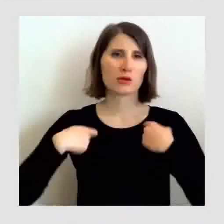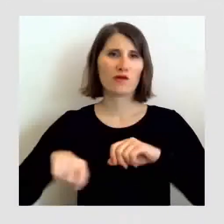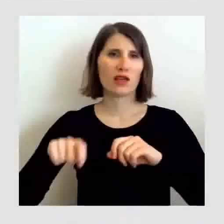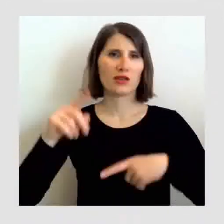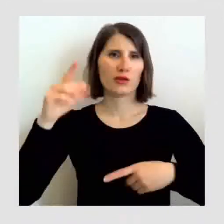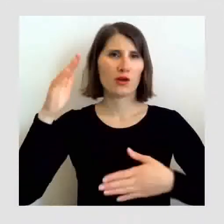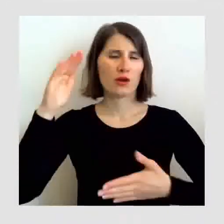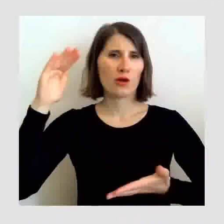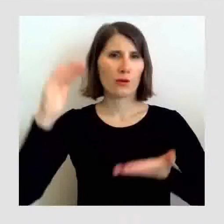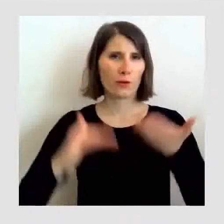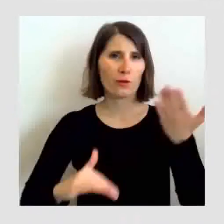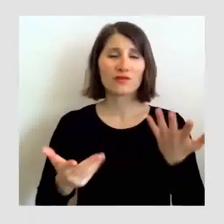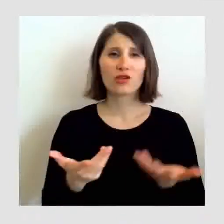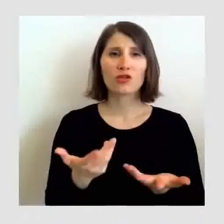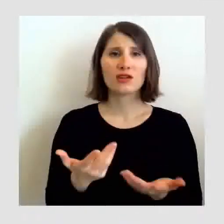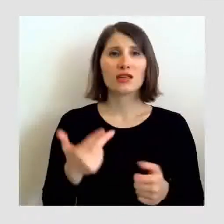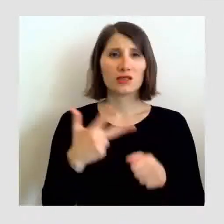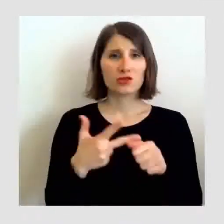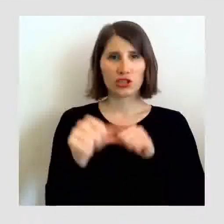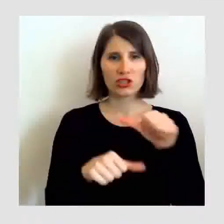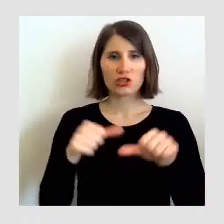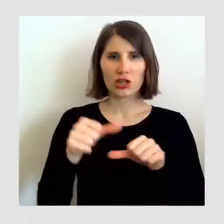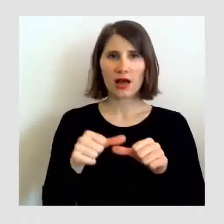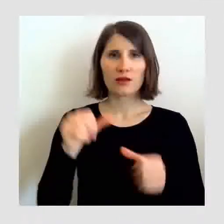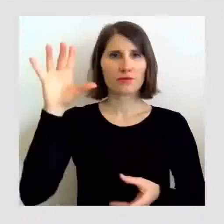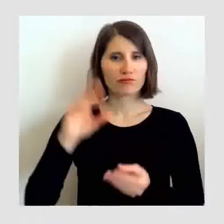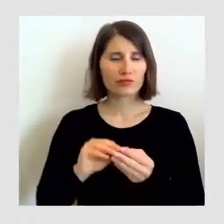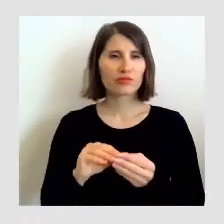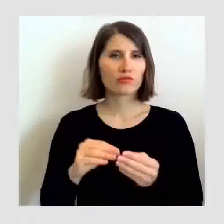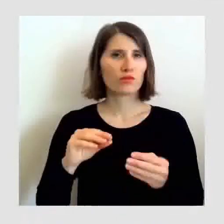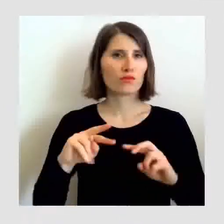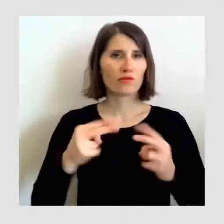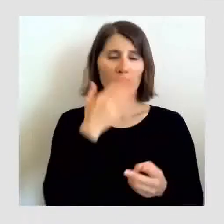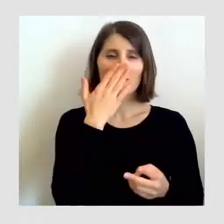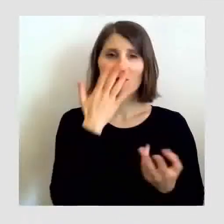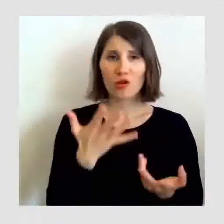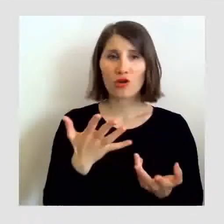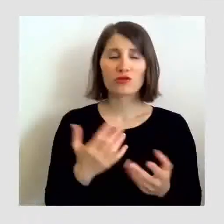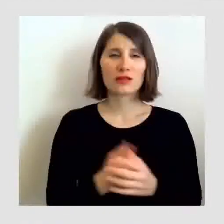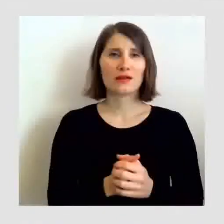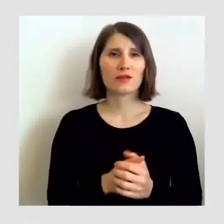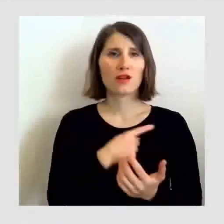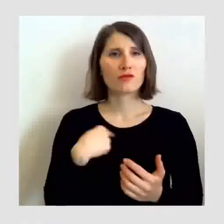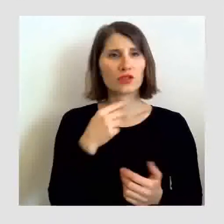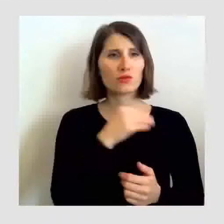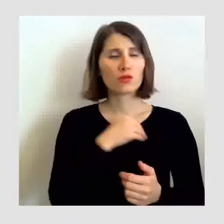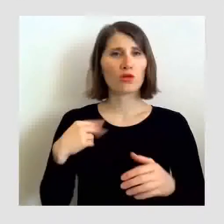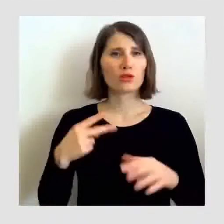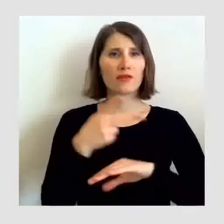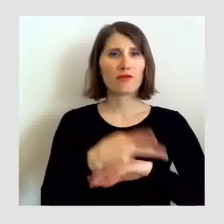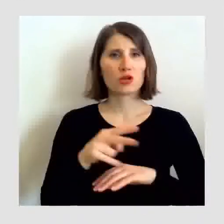30 lat to dobry okres na podsumowania i wyraźnie widać, że po tym okresie, a szczególnie po wejściu Polski do Unii